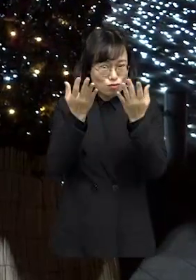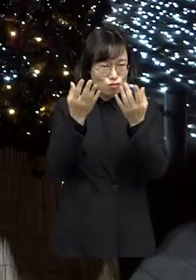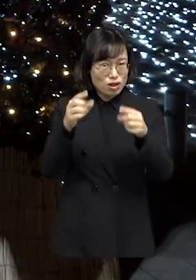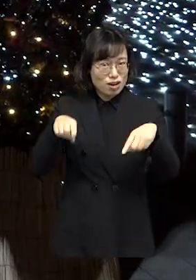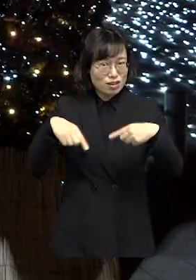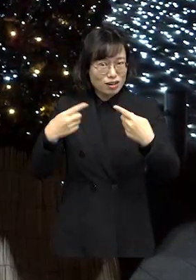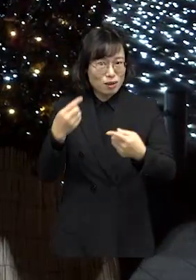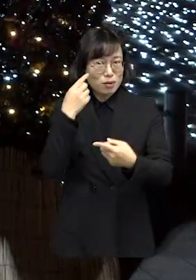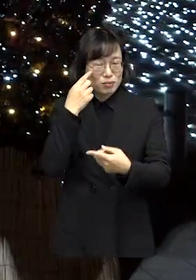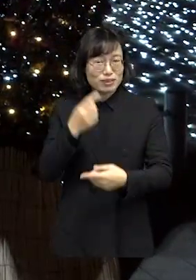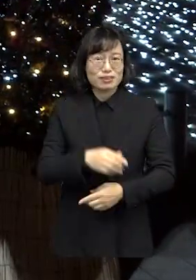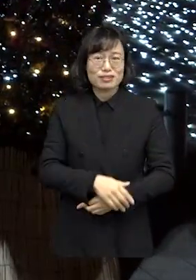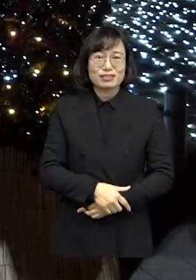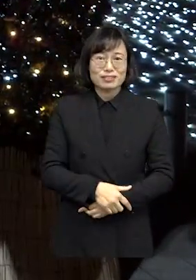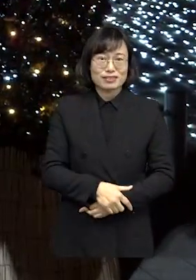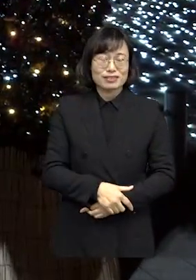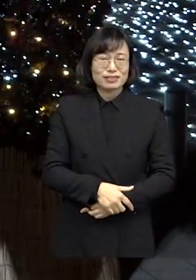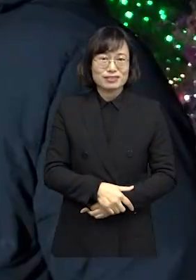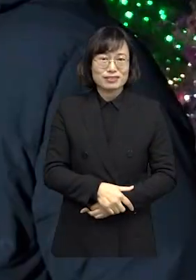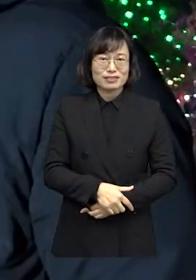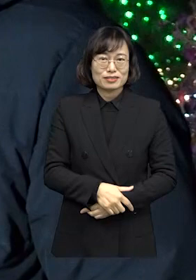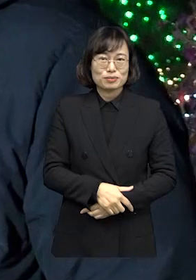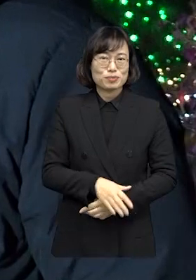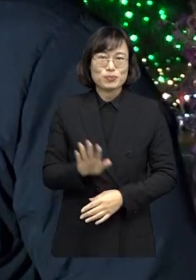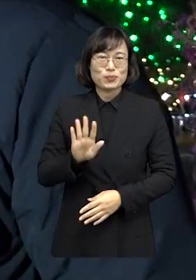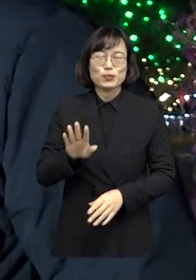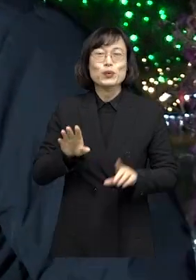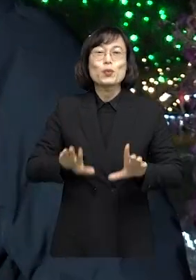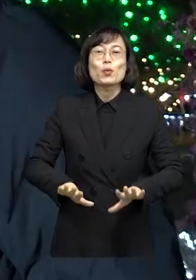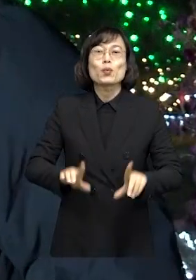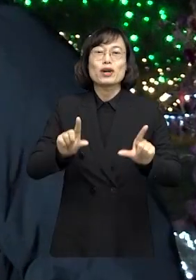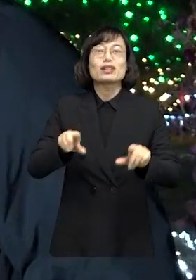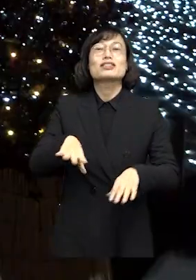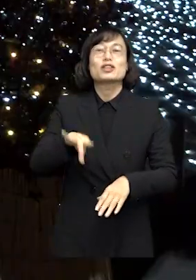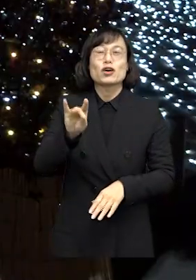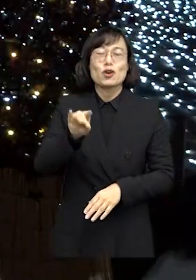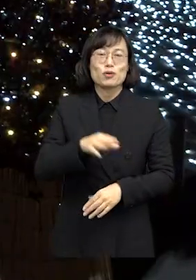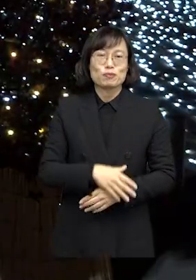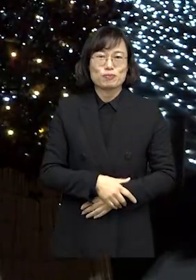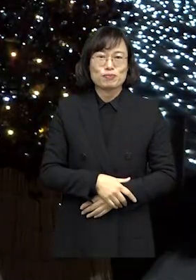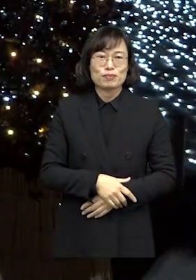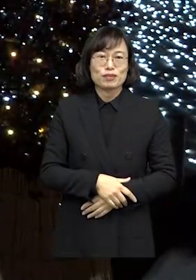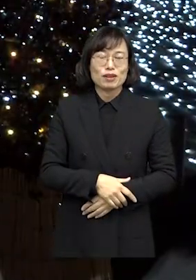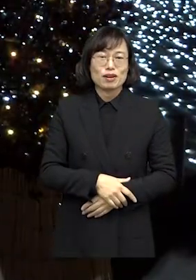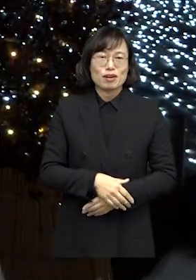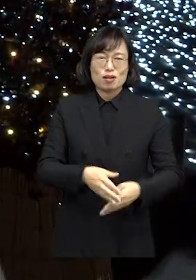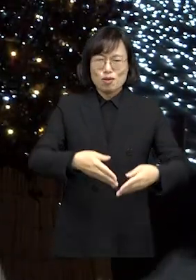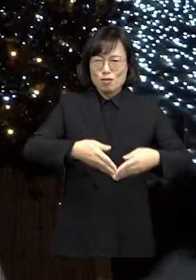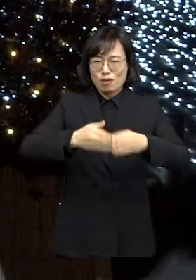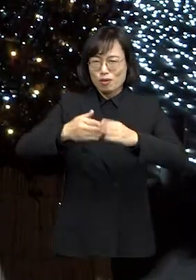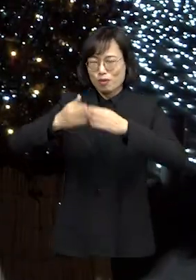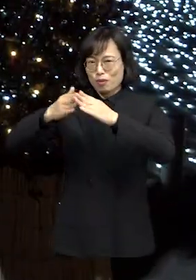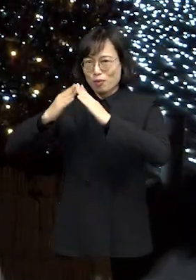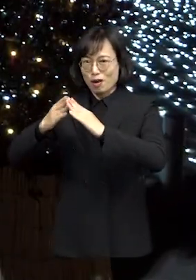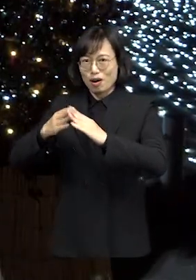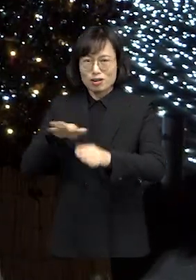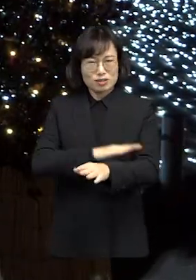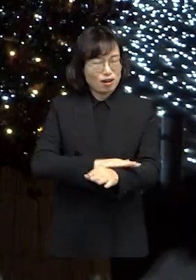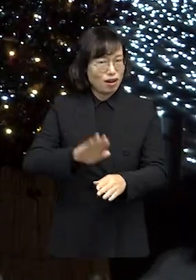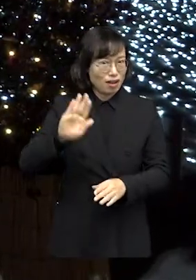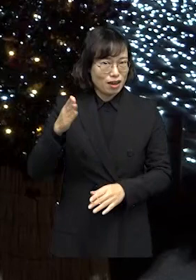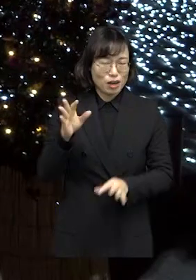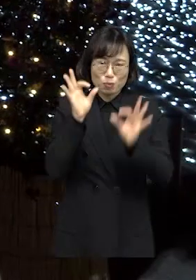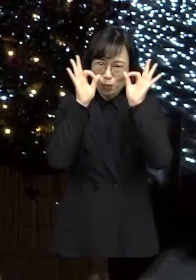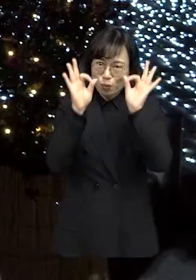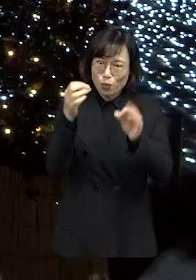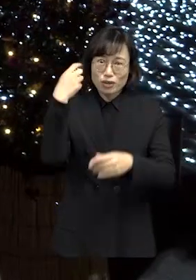불빛 정원이 개최가 되었다고 알고 있는데 와보셨나요? 아니요, 올해 처음입니다. 이렇게 지금 여러 가지 조형물들이 조성이 잘 돼